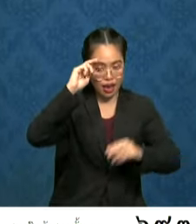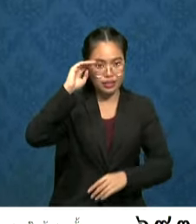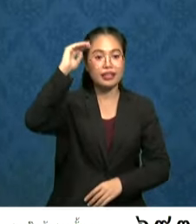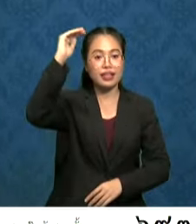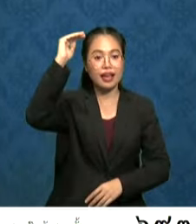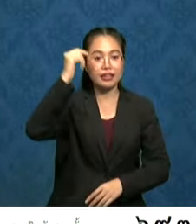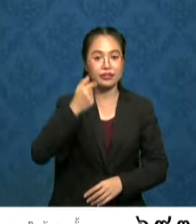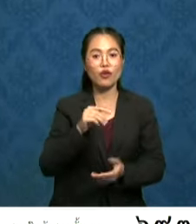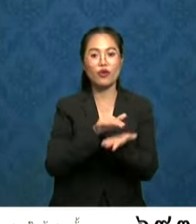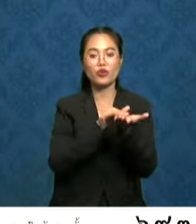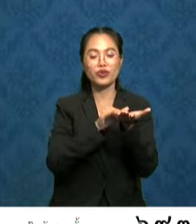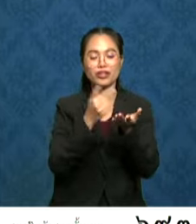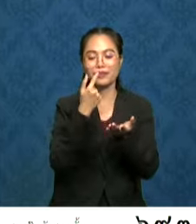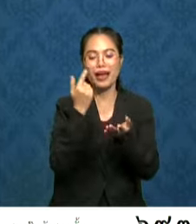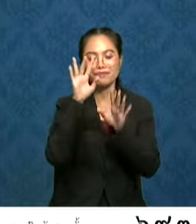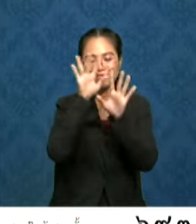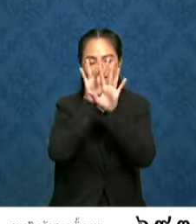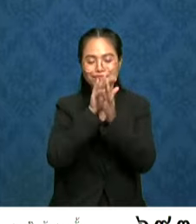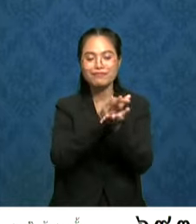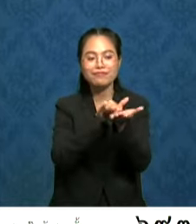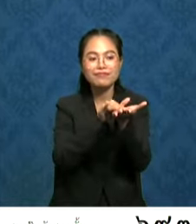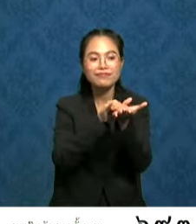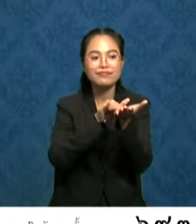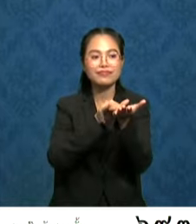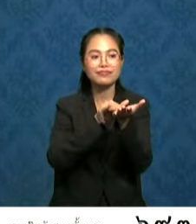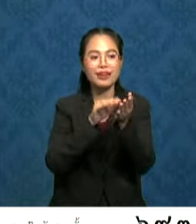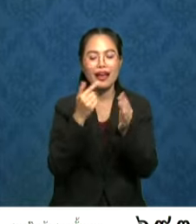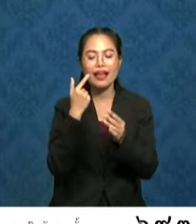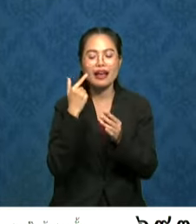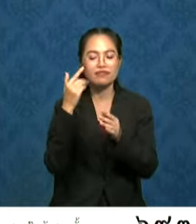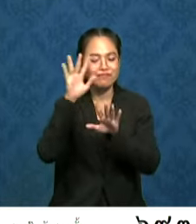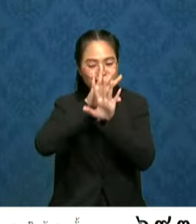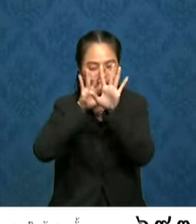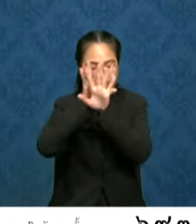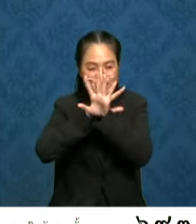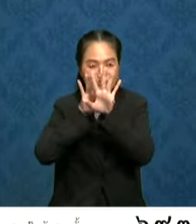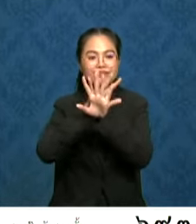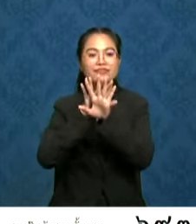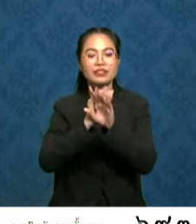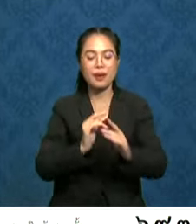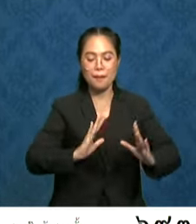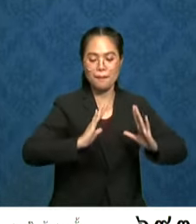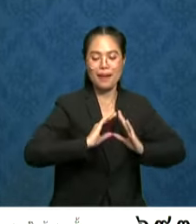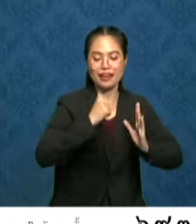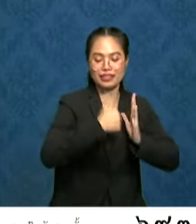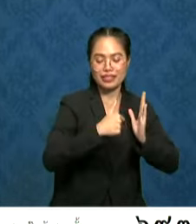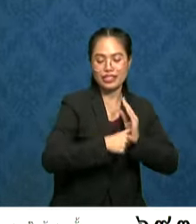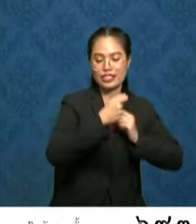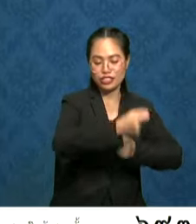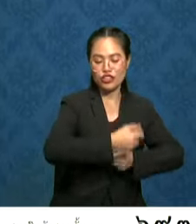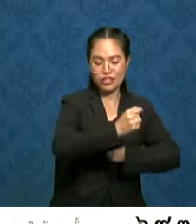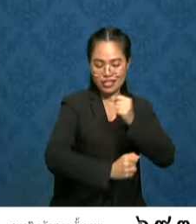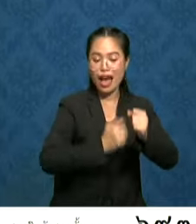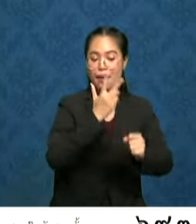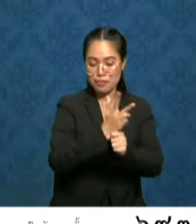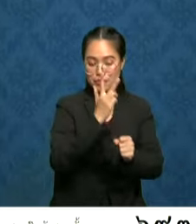กันนะคะเอ่อก็โดนก็ก็โดนจาแบบทำให้จางไปมากแล้วนะคะจากเดิมที่บอกว่าพักหนี้เกษตรกร 3ปีรายได้ดี 3เท่านะ